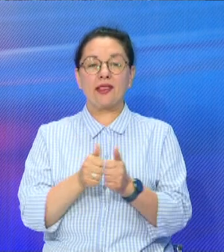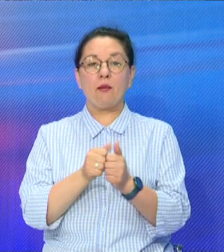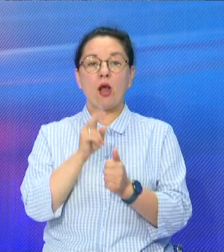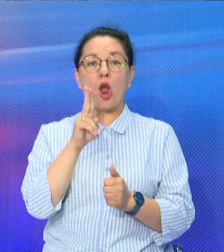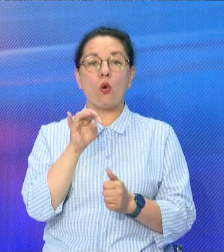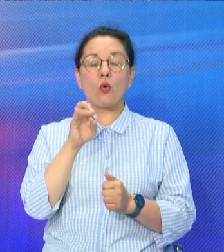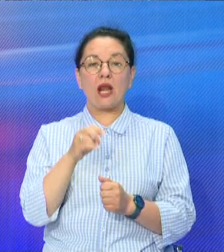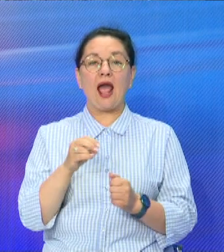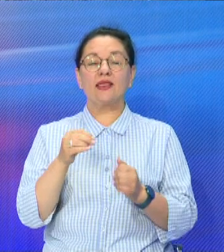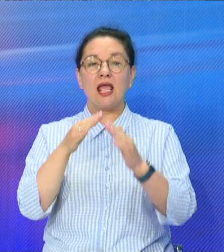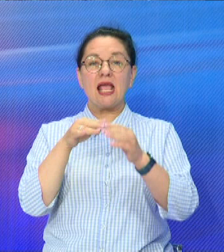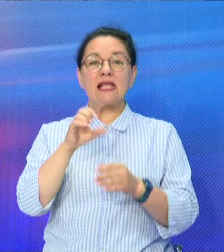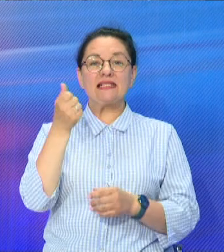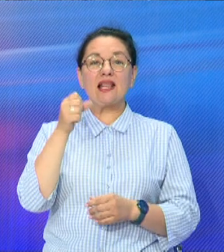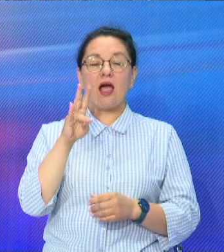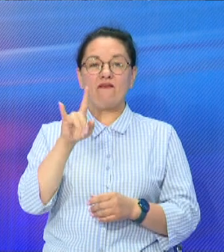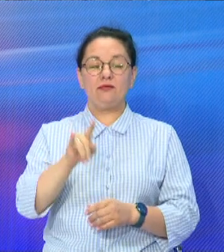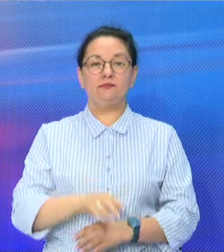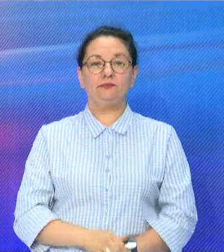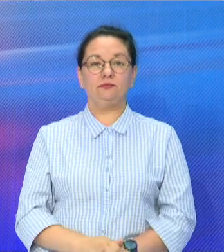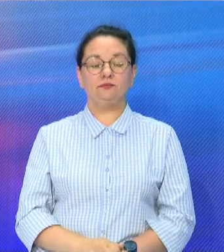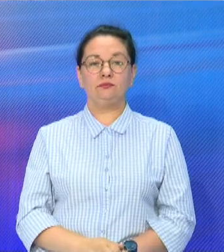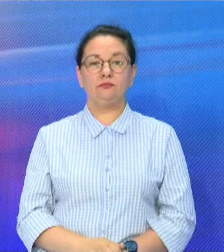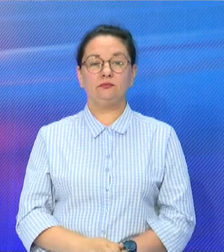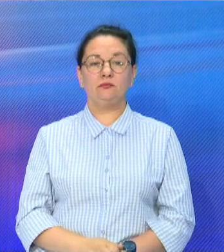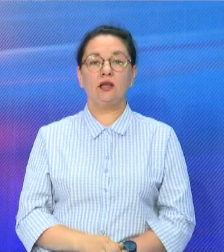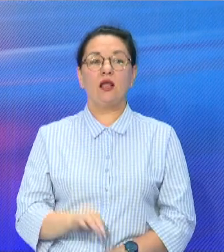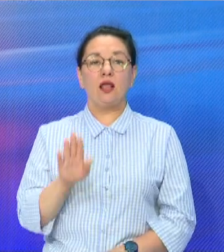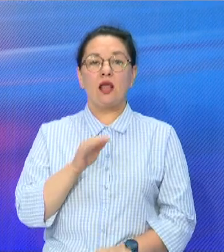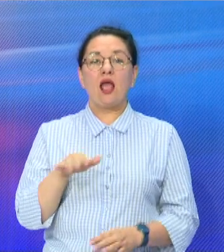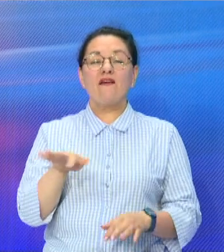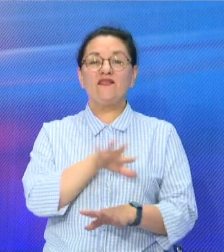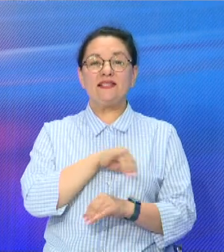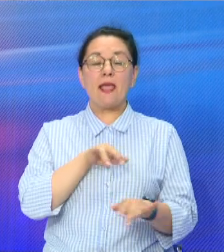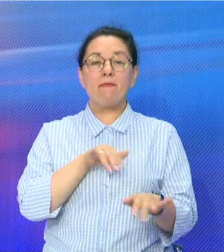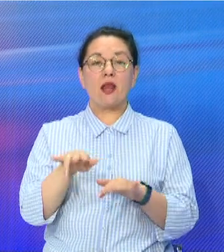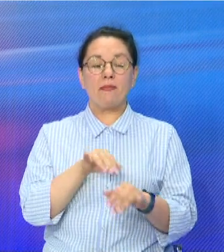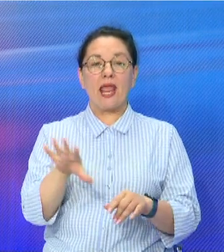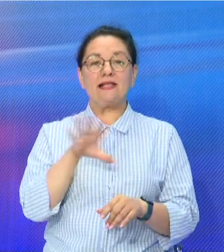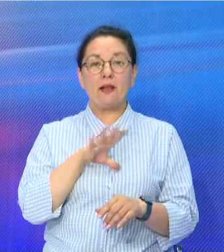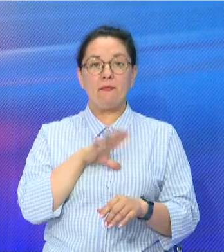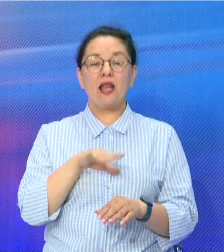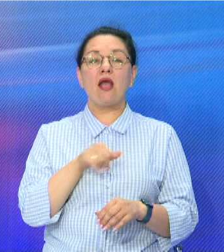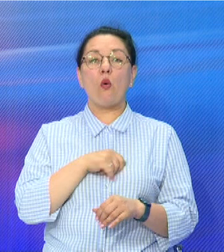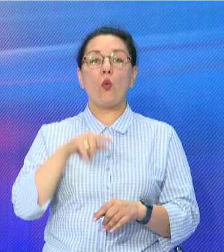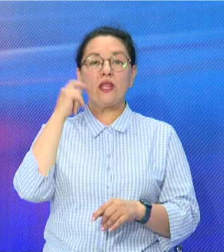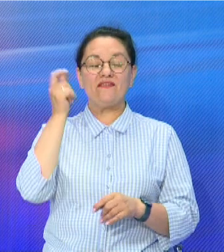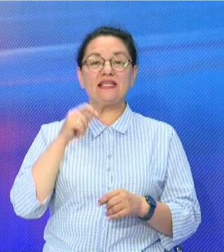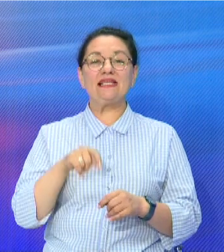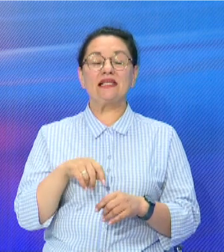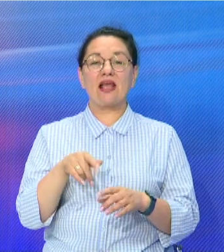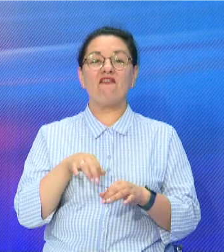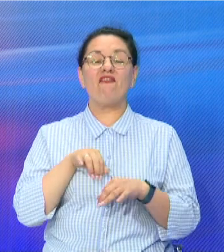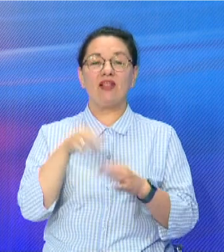владимир лобана расскажи стать жил он умер прием зубы удалены на площади университетского флагом dead